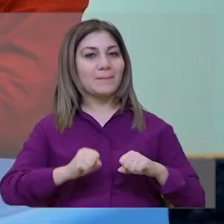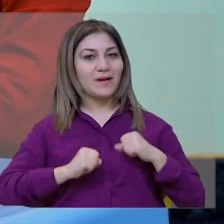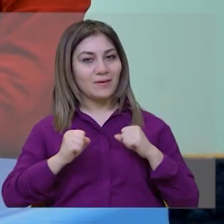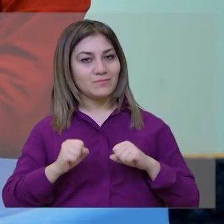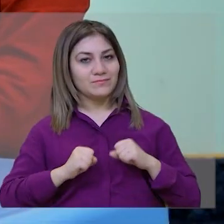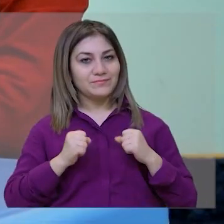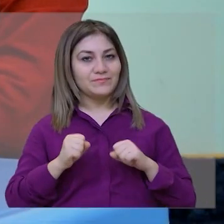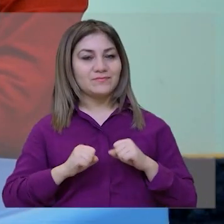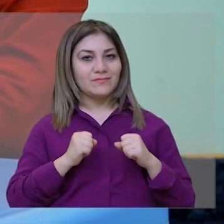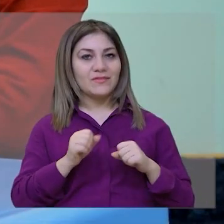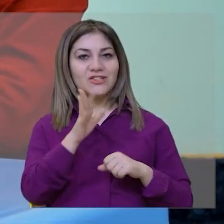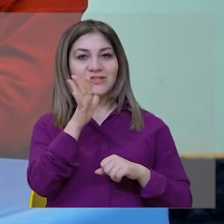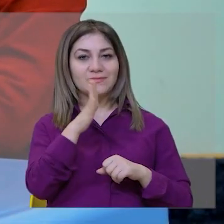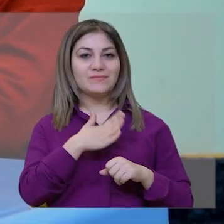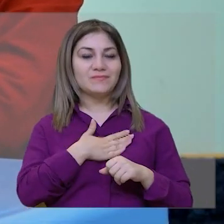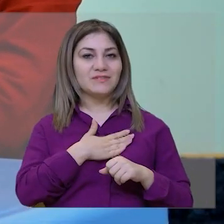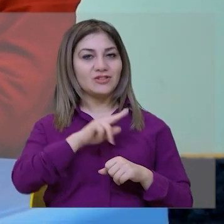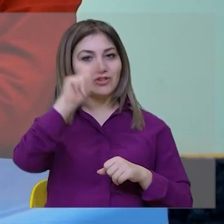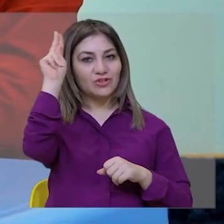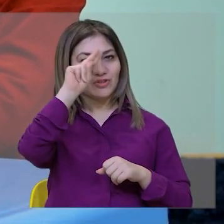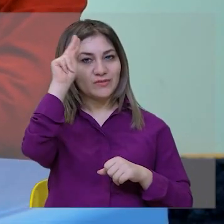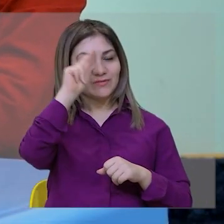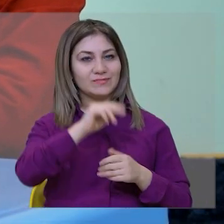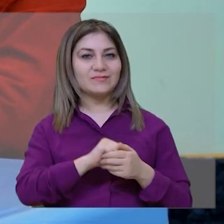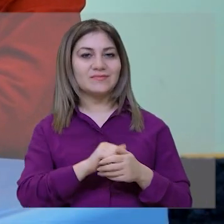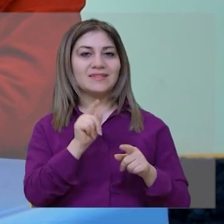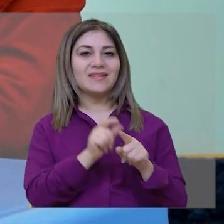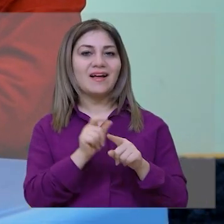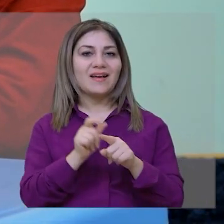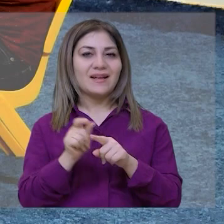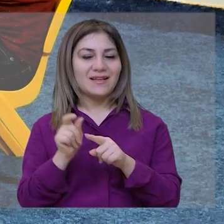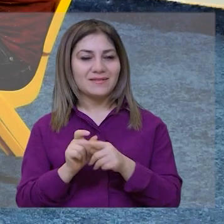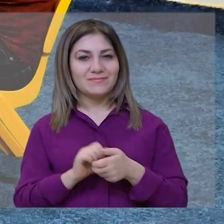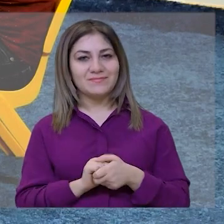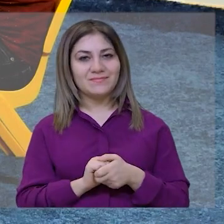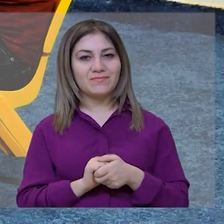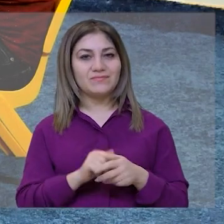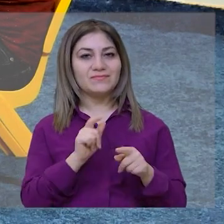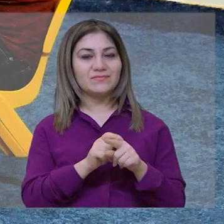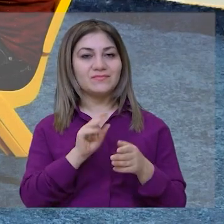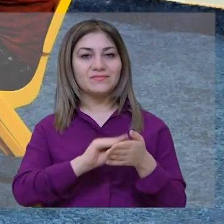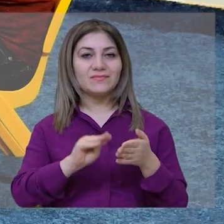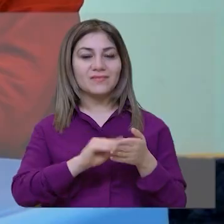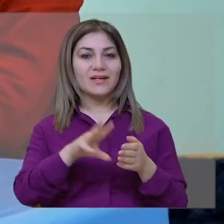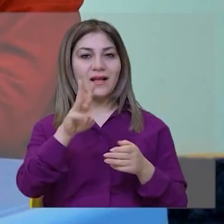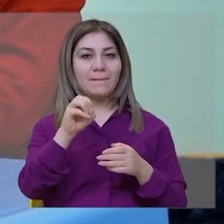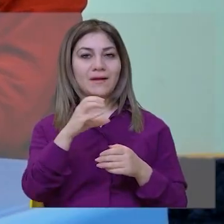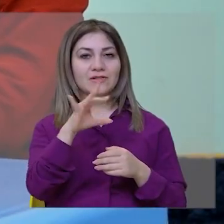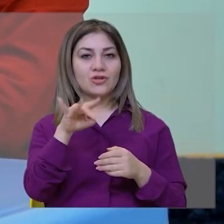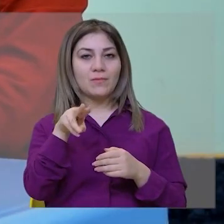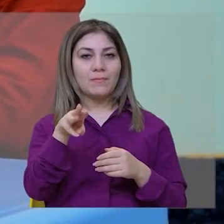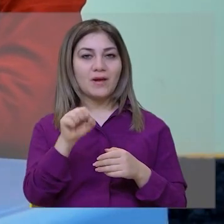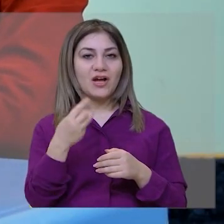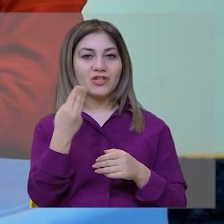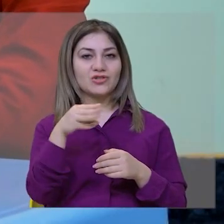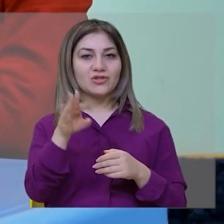պարապմունքի։ Պարապմունք, որի ընթացքում մենք ինչ ենք սովորում։ Տառերը, տառերը, որոնք գրել է ով։